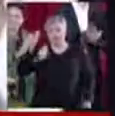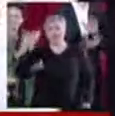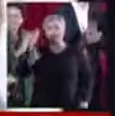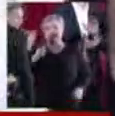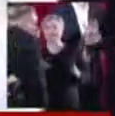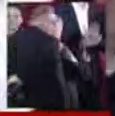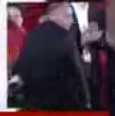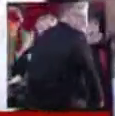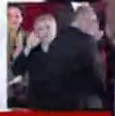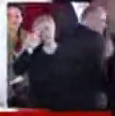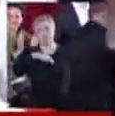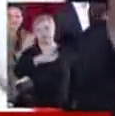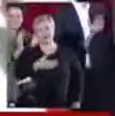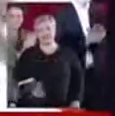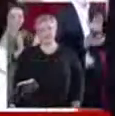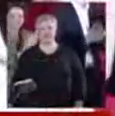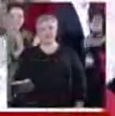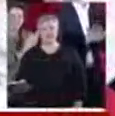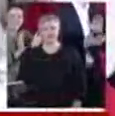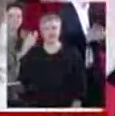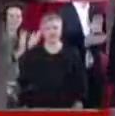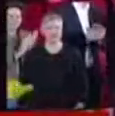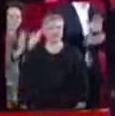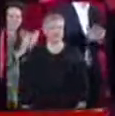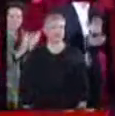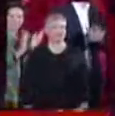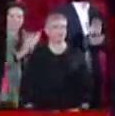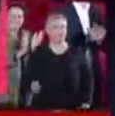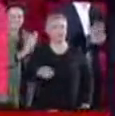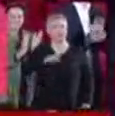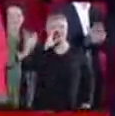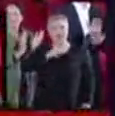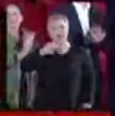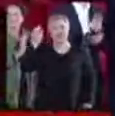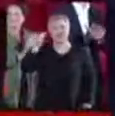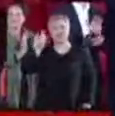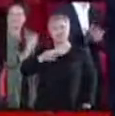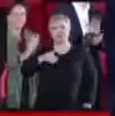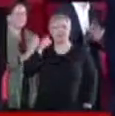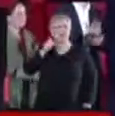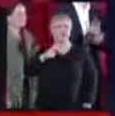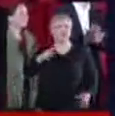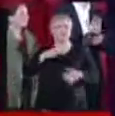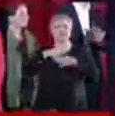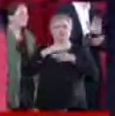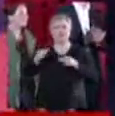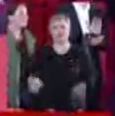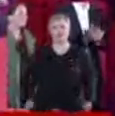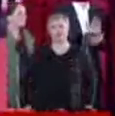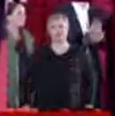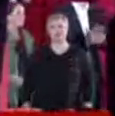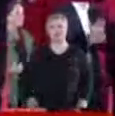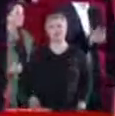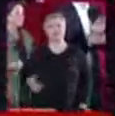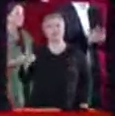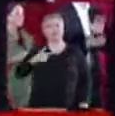παπαδημούλης μια από τις πιο συνεπείς φωνές του αριστερού ευρωπαϊσμού στην ελλάδα και στο ευρωπαϊκό κοινοβούλιο